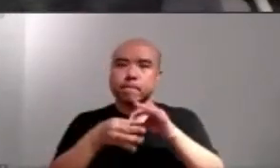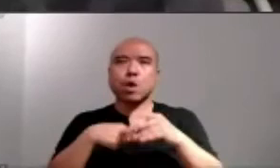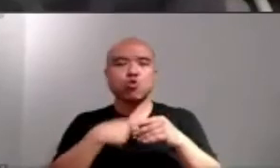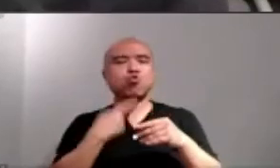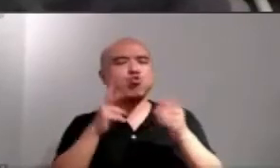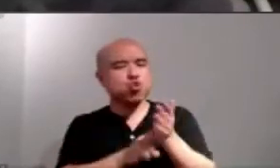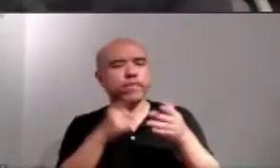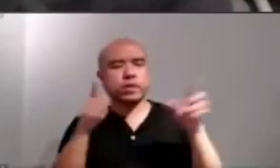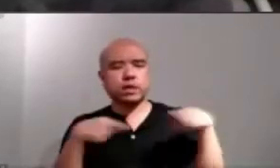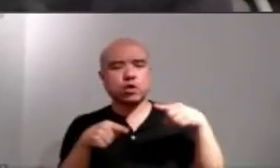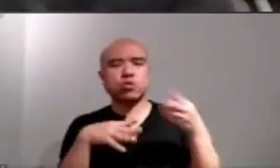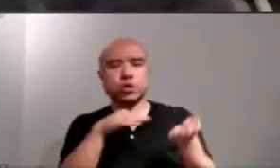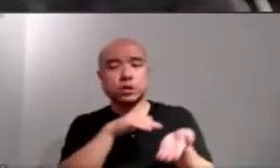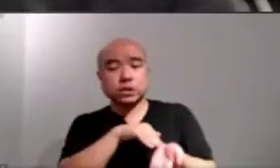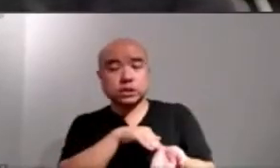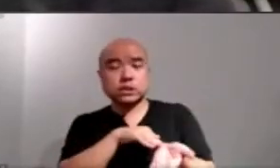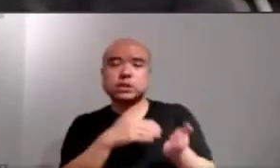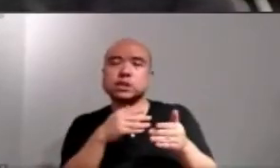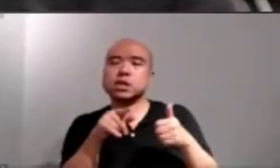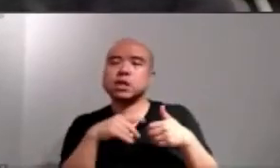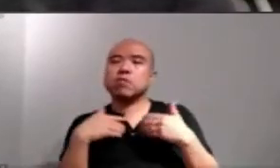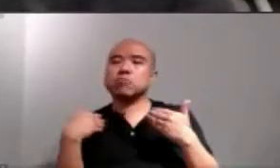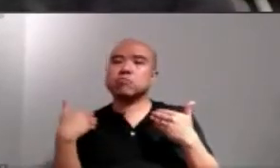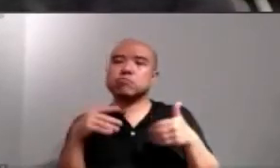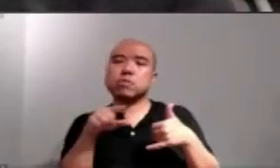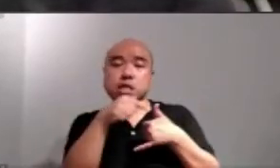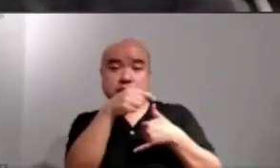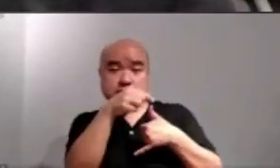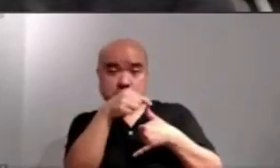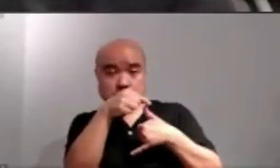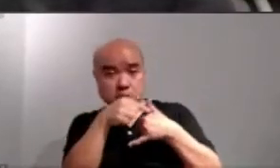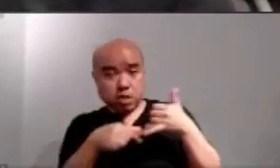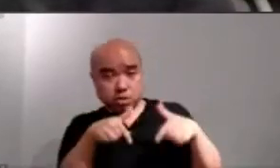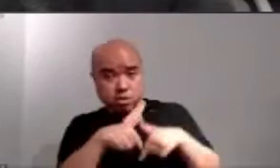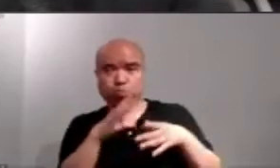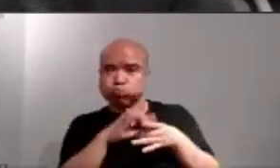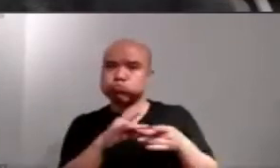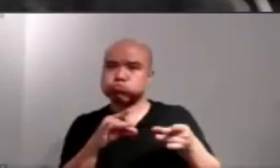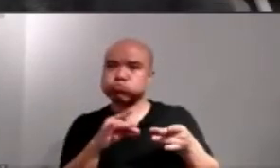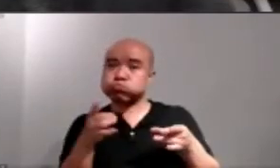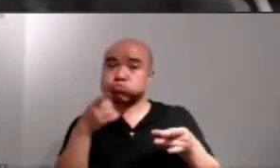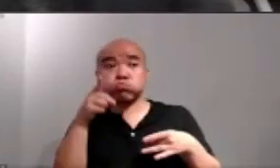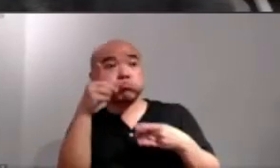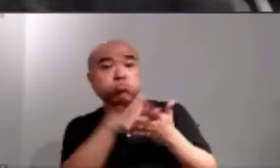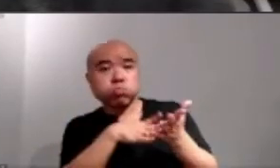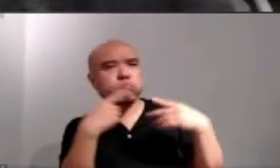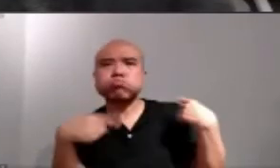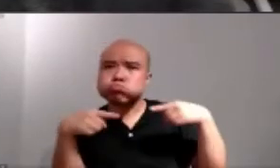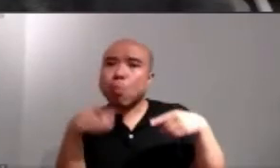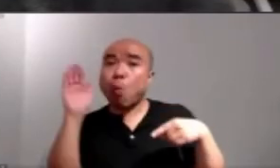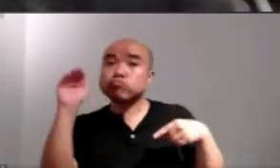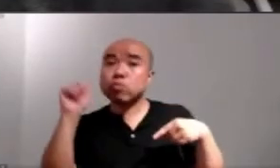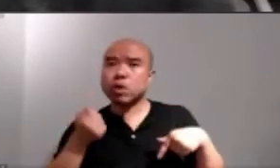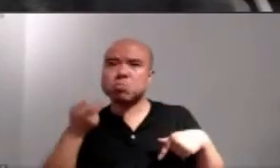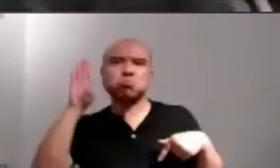人嘅身心靈咯，咁所以我哋都會繼續努力嘅，可能會搞 online 嘅咯。 online 啦，將來基本上我